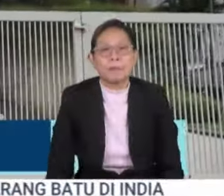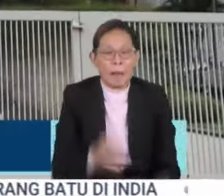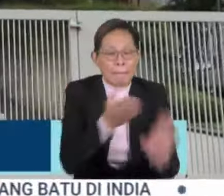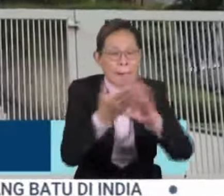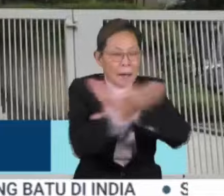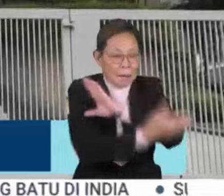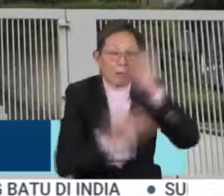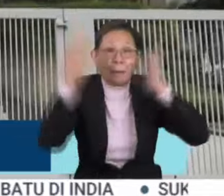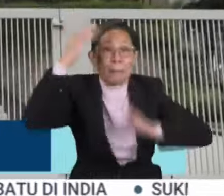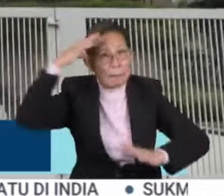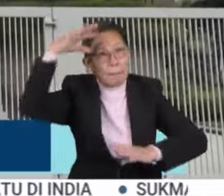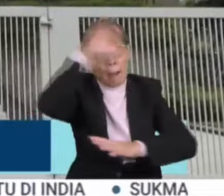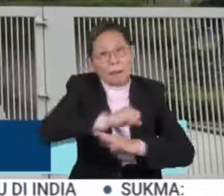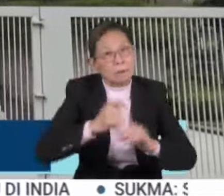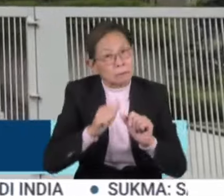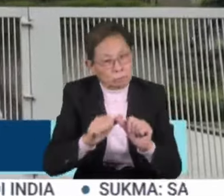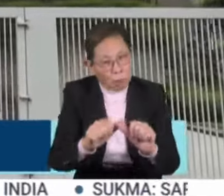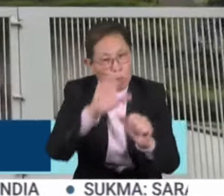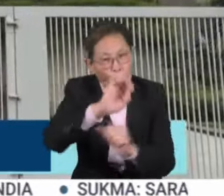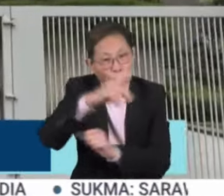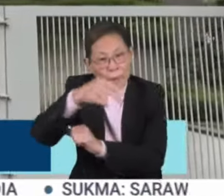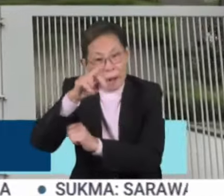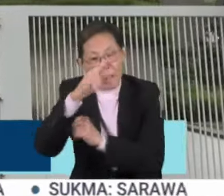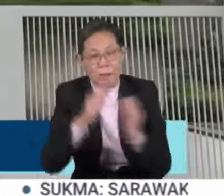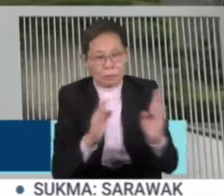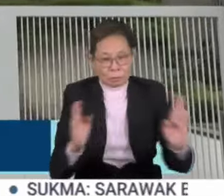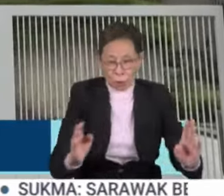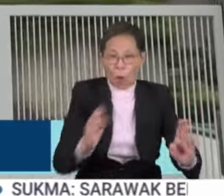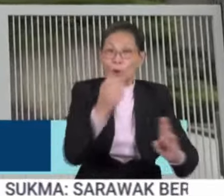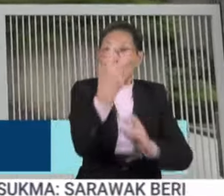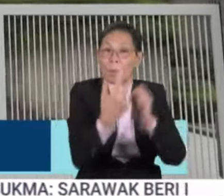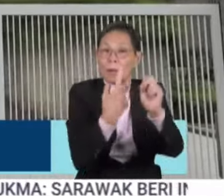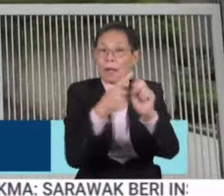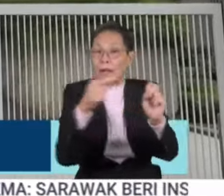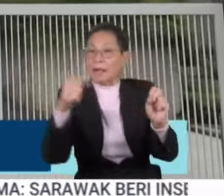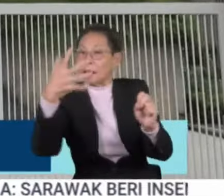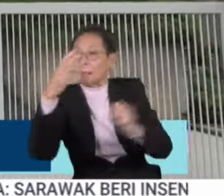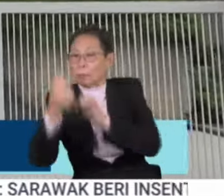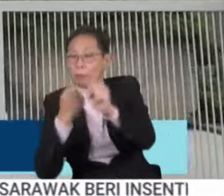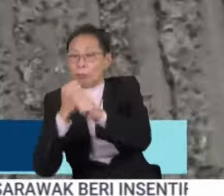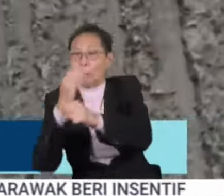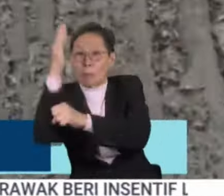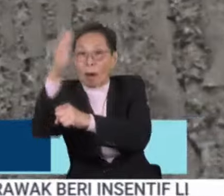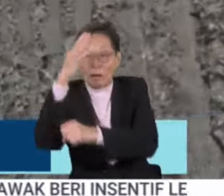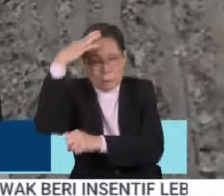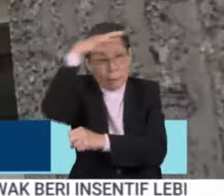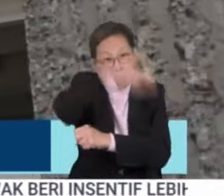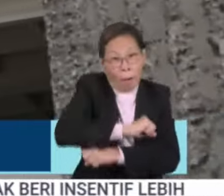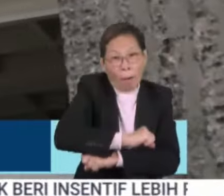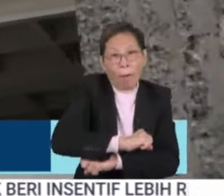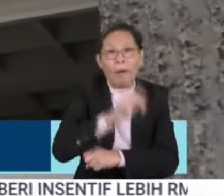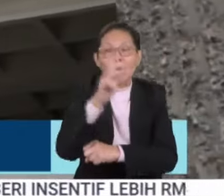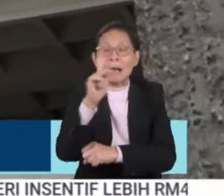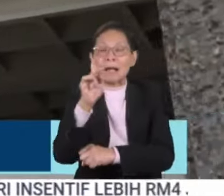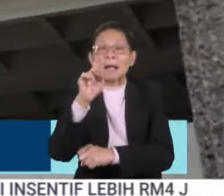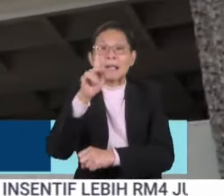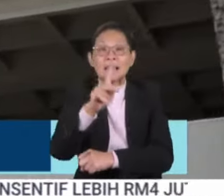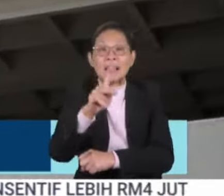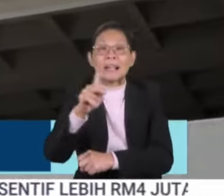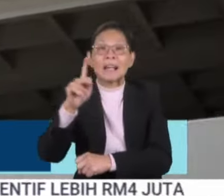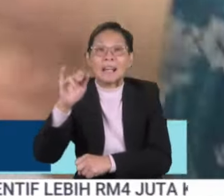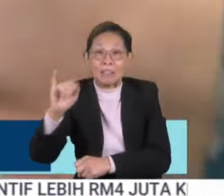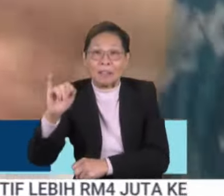Bank Negara Malaysia dijangka kekalkan OPR bagi tempoh 12 hingga 15 bulan akan datang. Jangkaan kenangan investment Bank Berhad